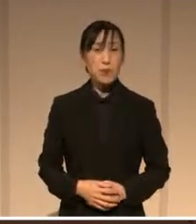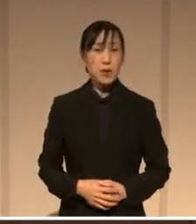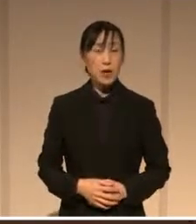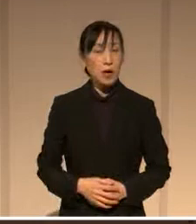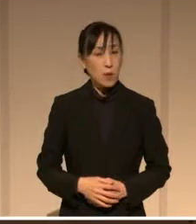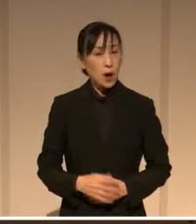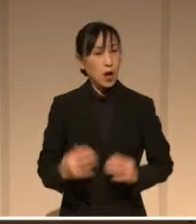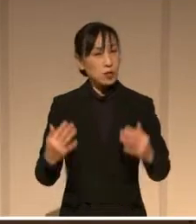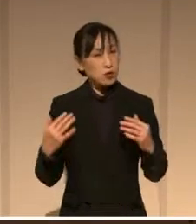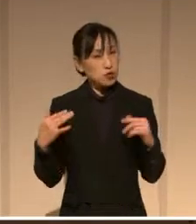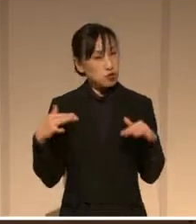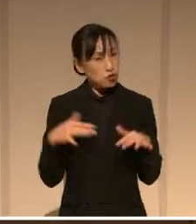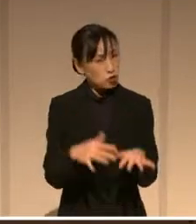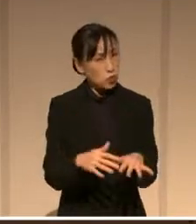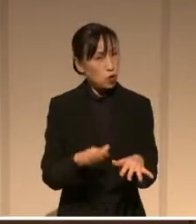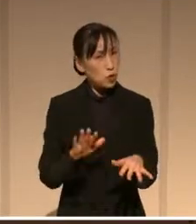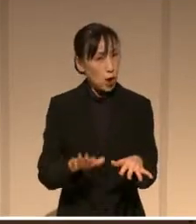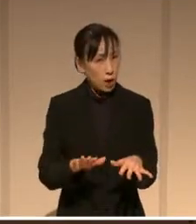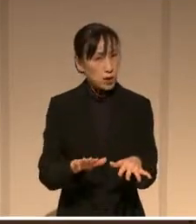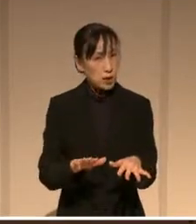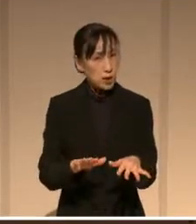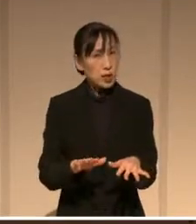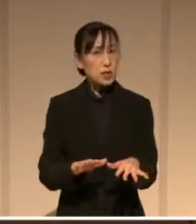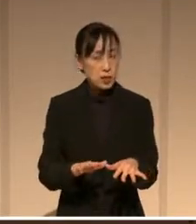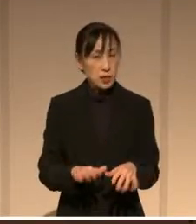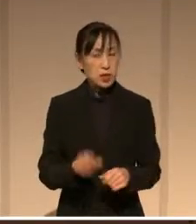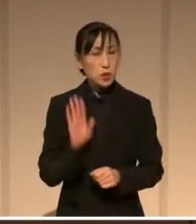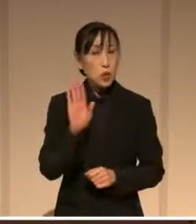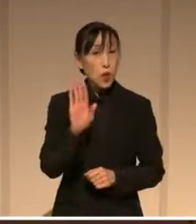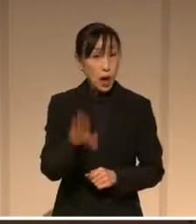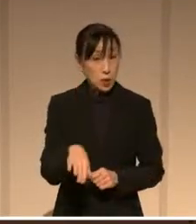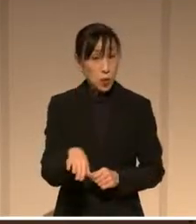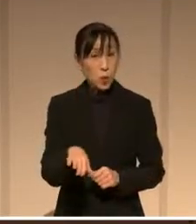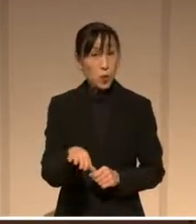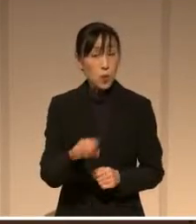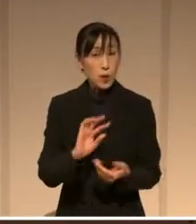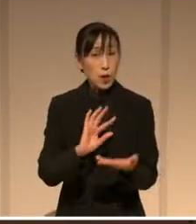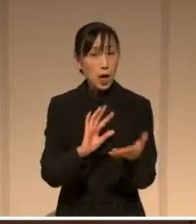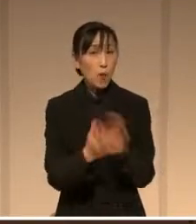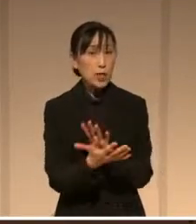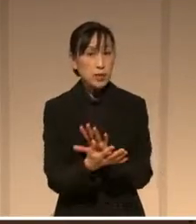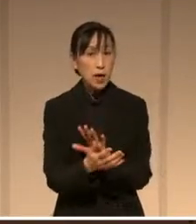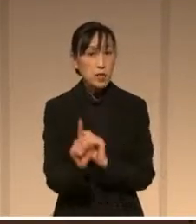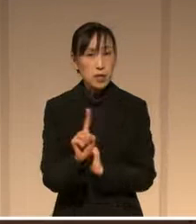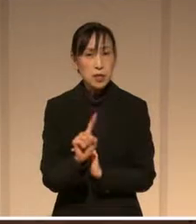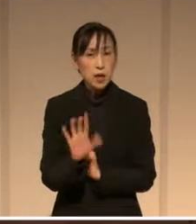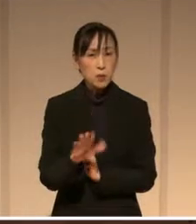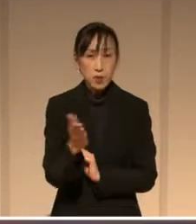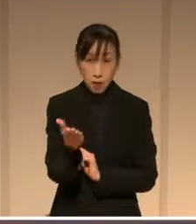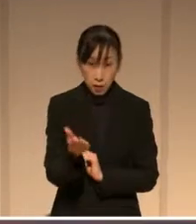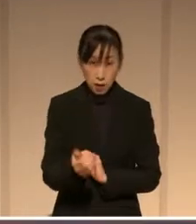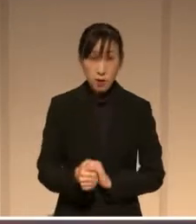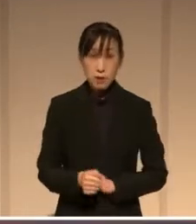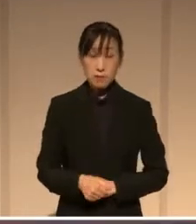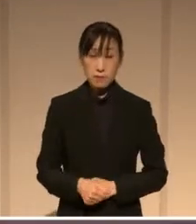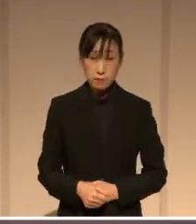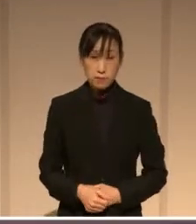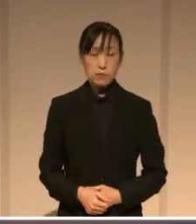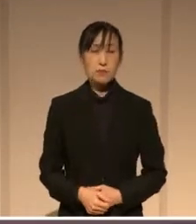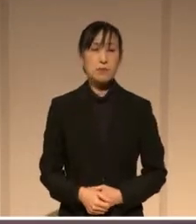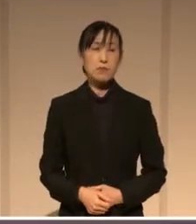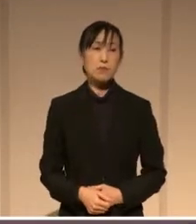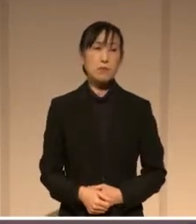と思いますしこれをきっかけに変わったことあったんでしょうかカンパラさんいかがですかですね